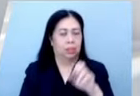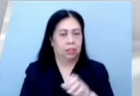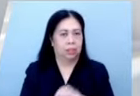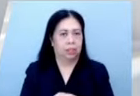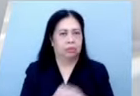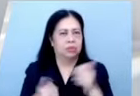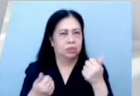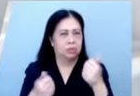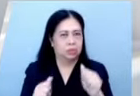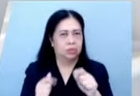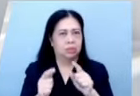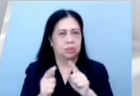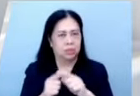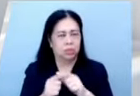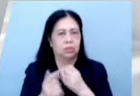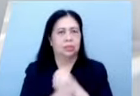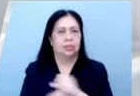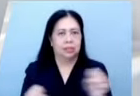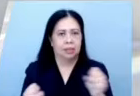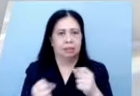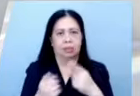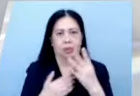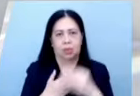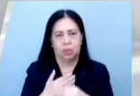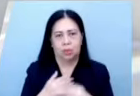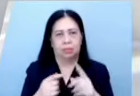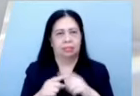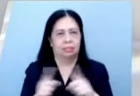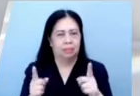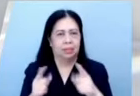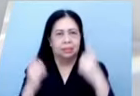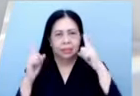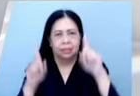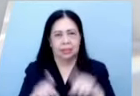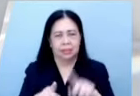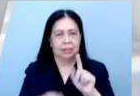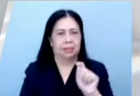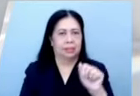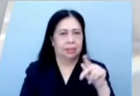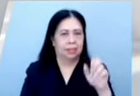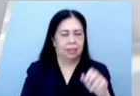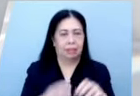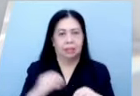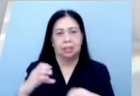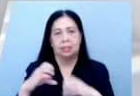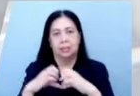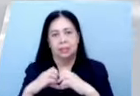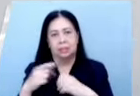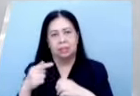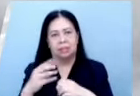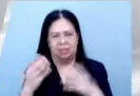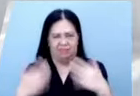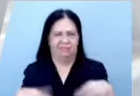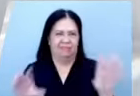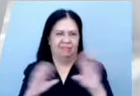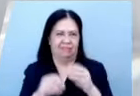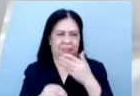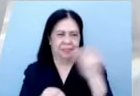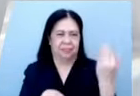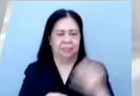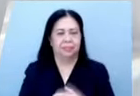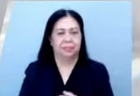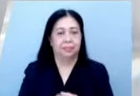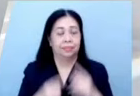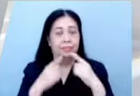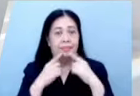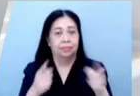nilang isalba ang programa pero nagkasundo ang Tape at ang GMA na tapusin na ito. Sa pahayag naman ng